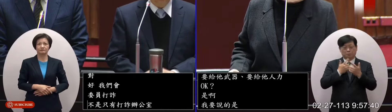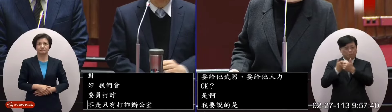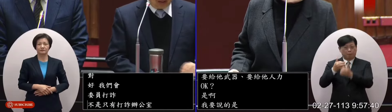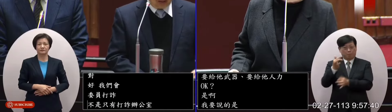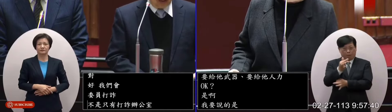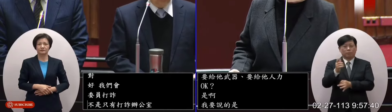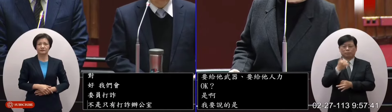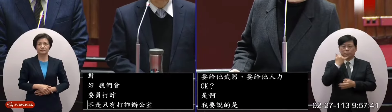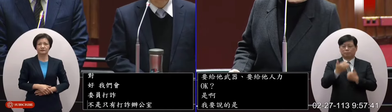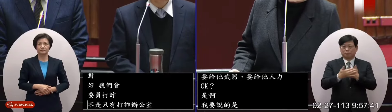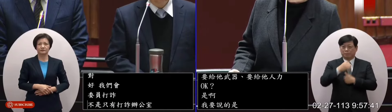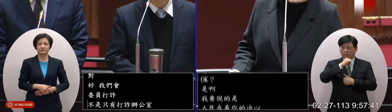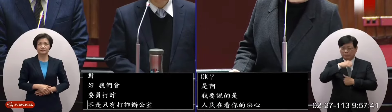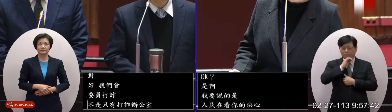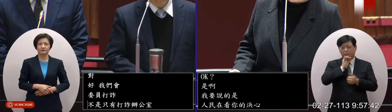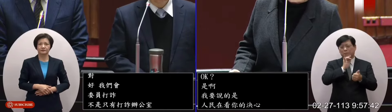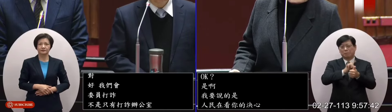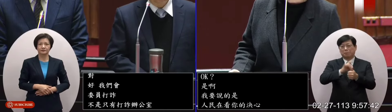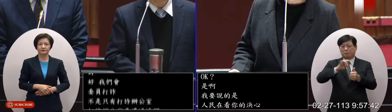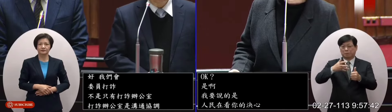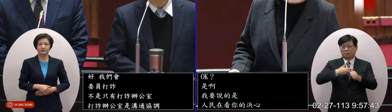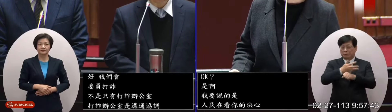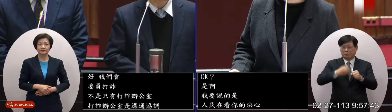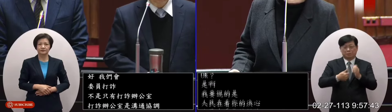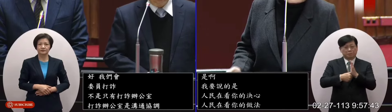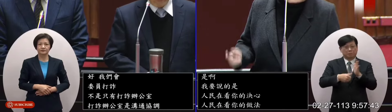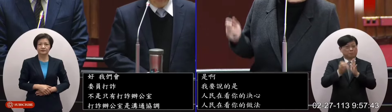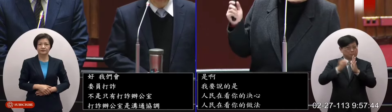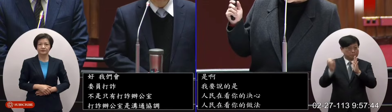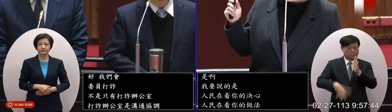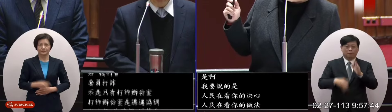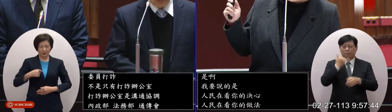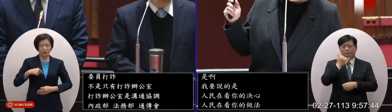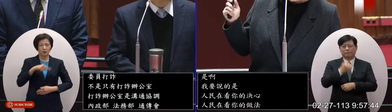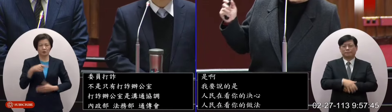够让台湾脱离所谓的诈骗之岛的恶名，好吗？